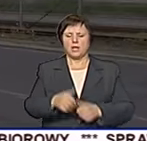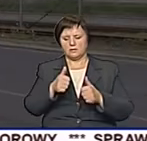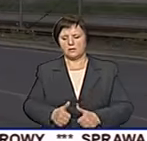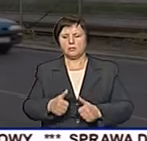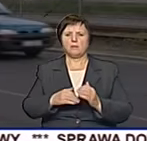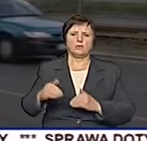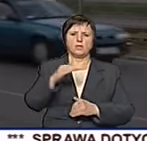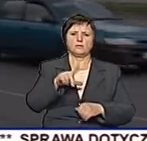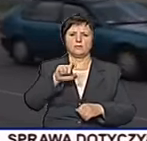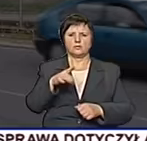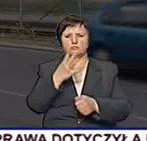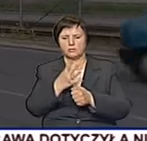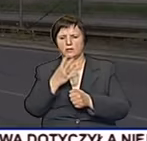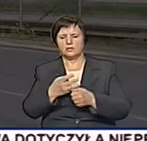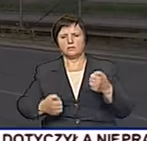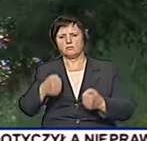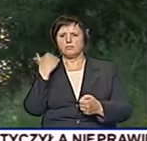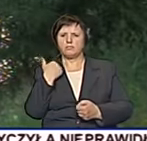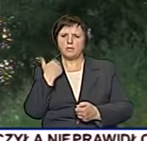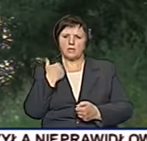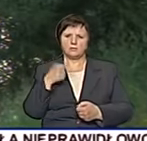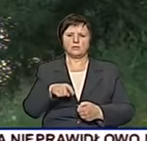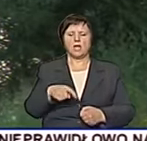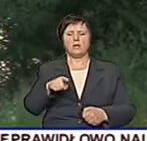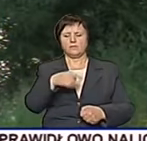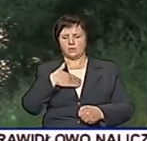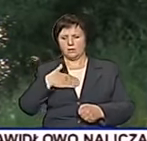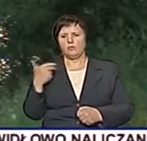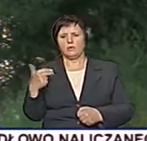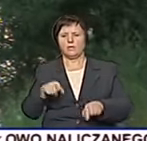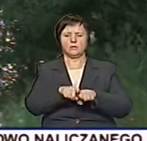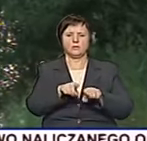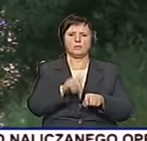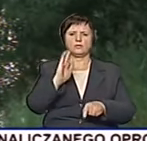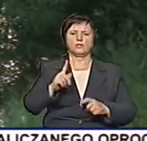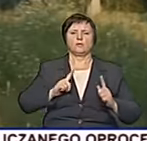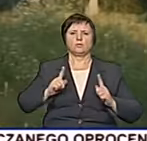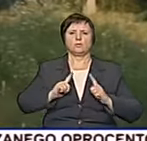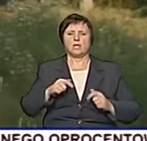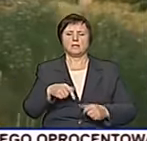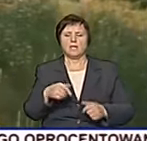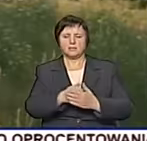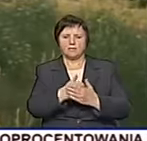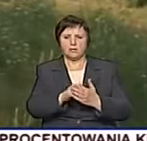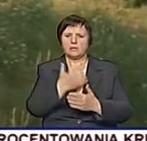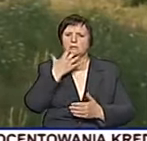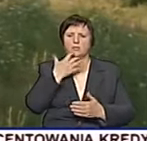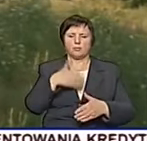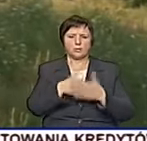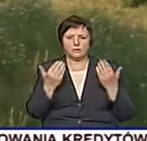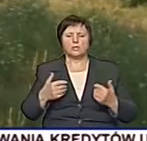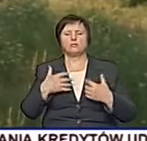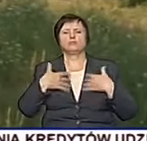ponad 240 pijanych kierowców. W ten weekend rozwaga potrzebna jest także podczas wypoczynku nad wodą. Ciepłe dni sprzyjają